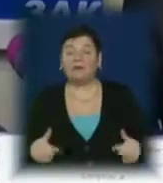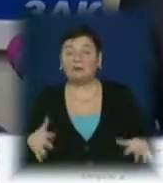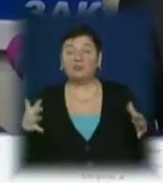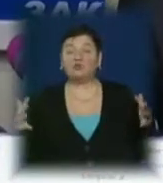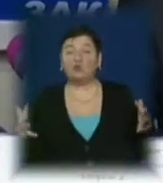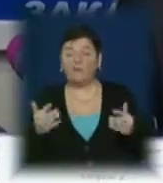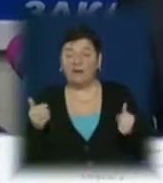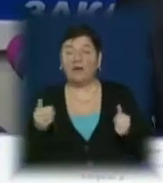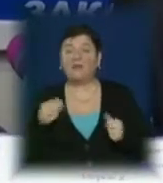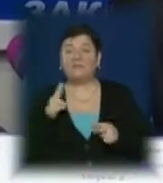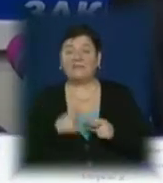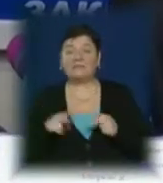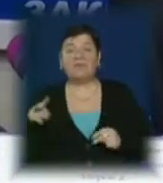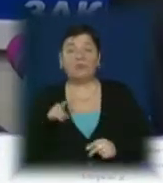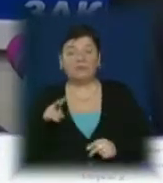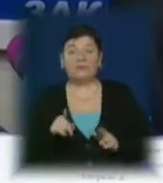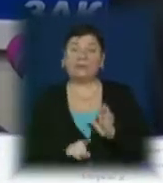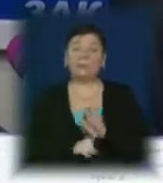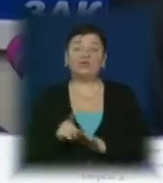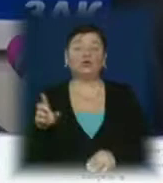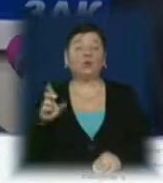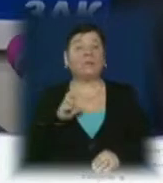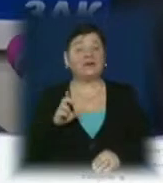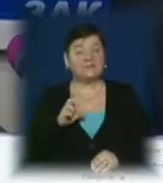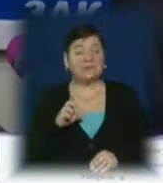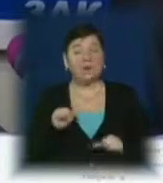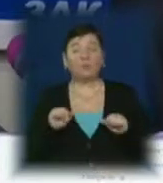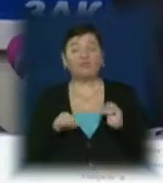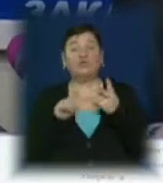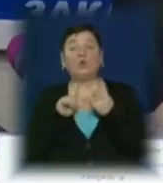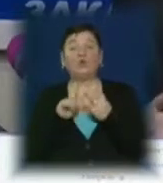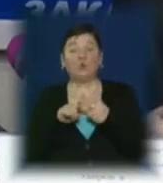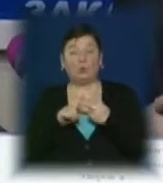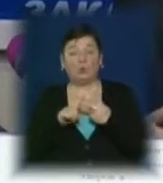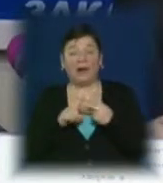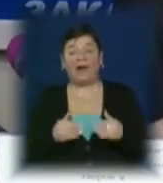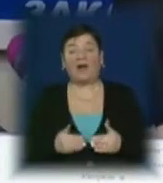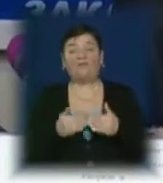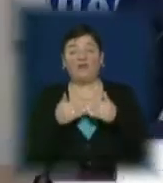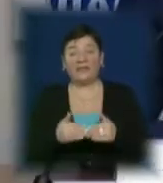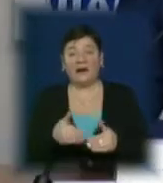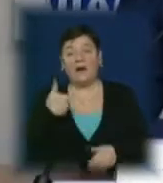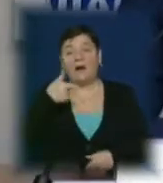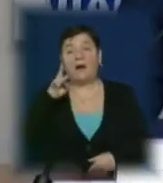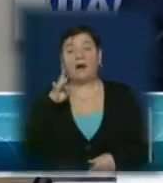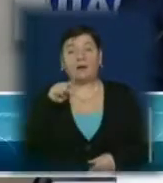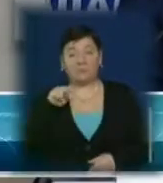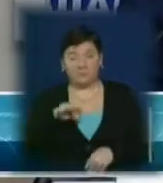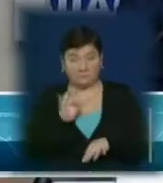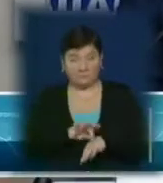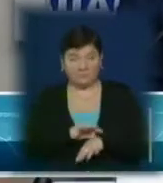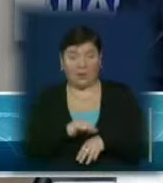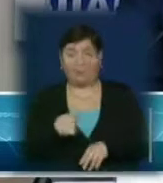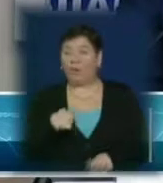лютого, початку березня, можлива друга хвиля грипу. Ми завжди говоримо,